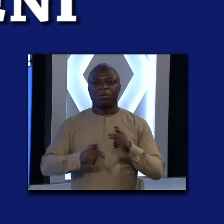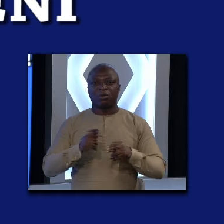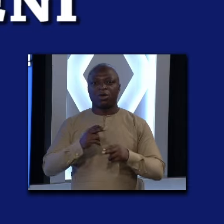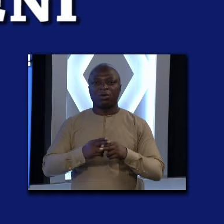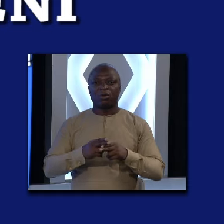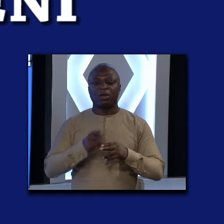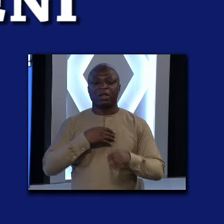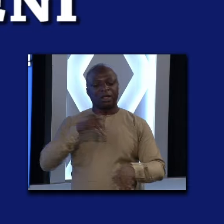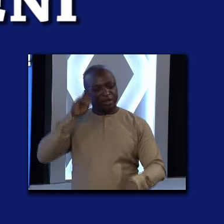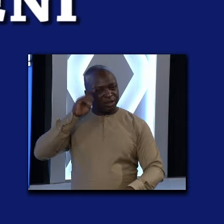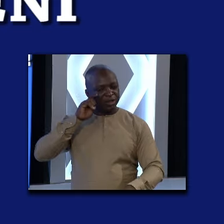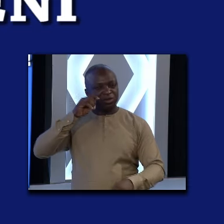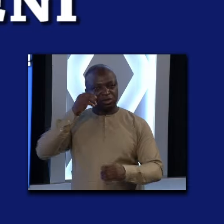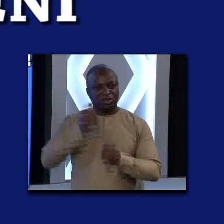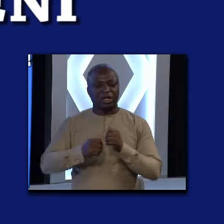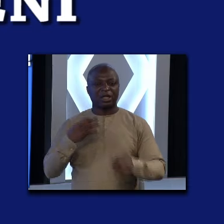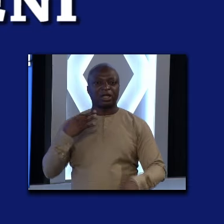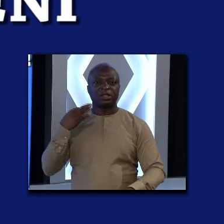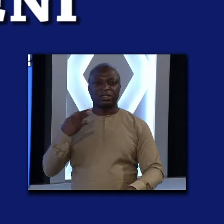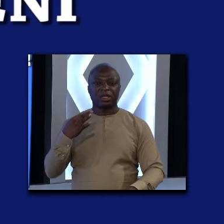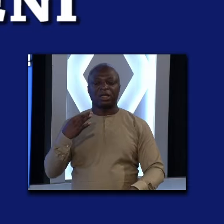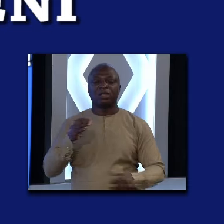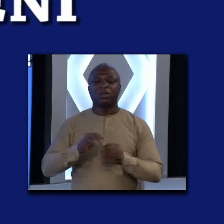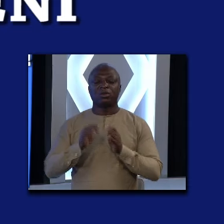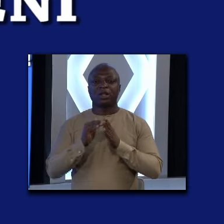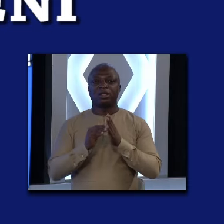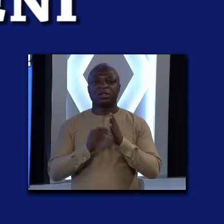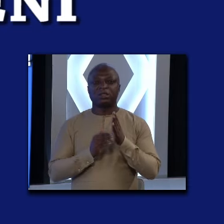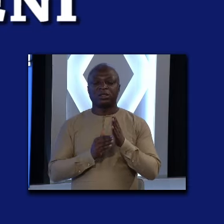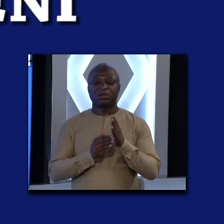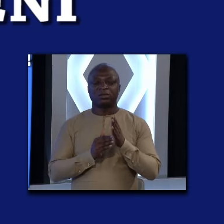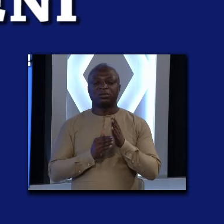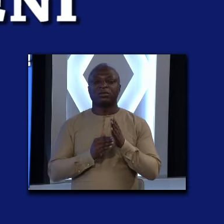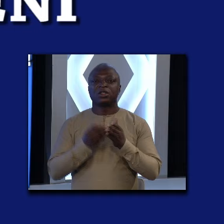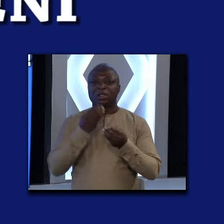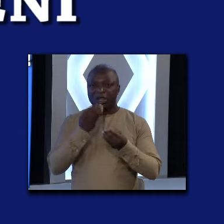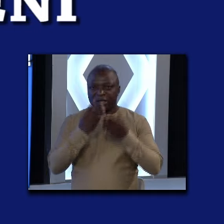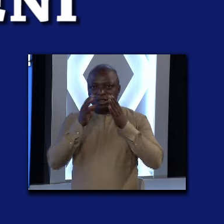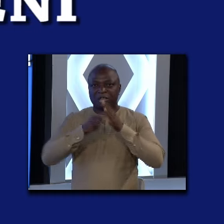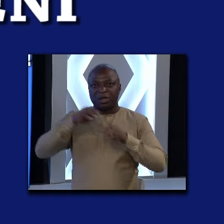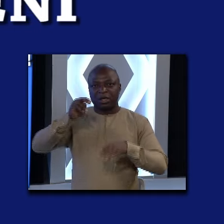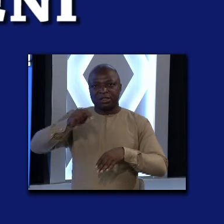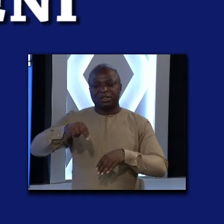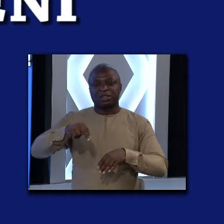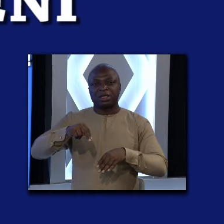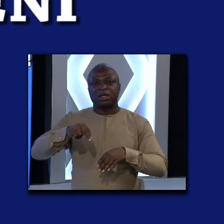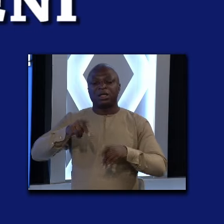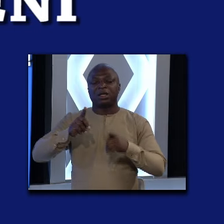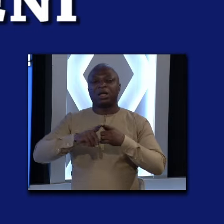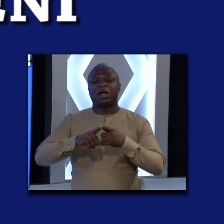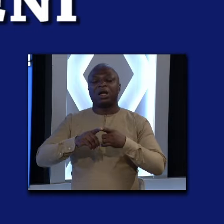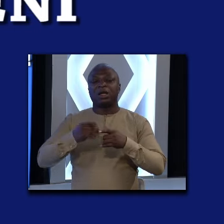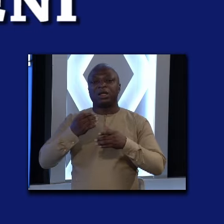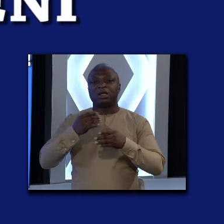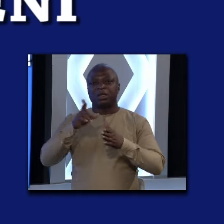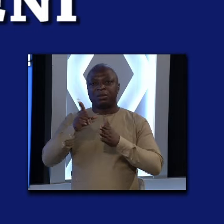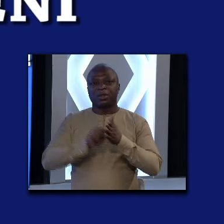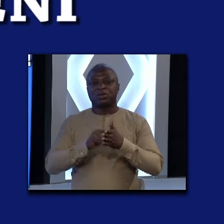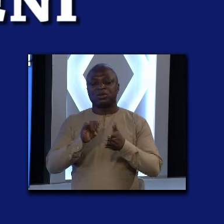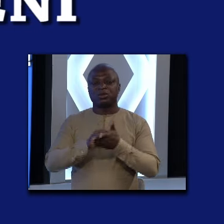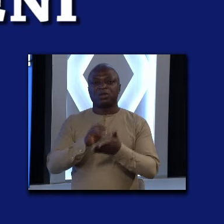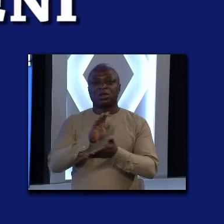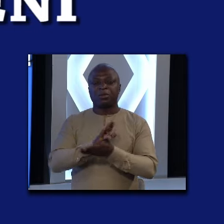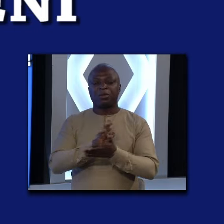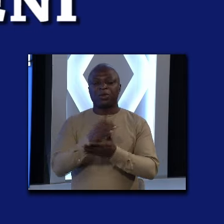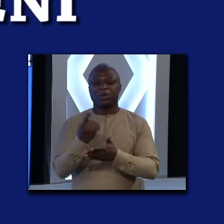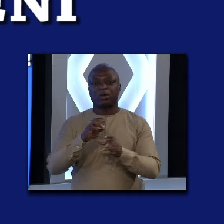et sexes de chaque candidat de la liste. Les renseignements nécessaires à l'impression du bulletin unique